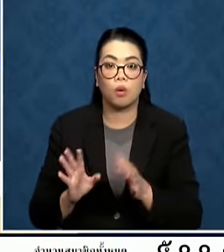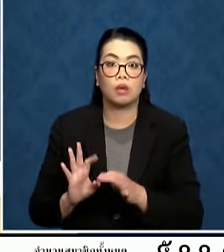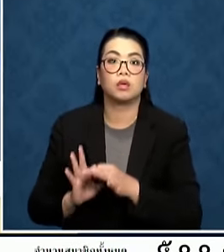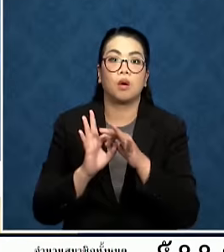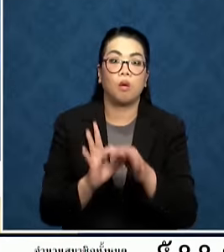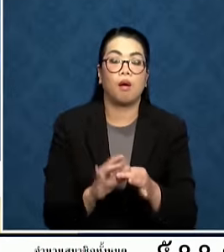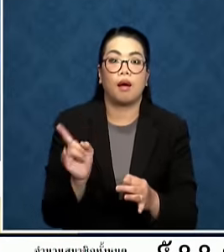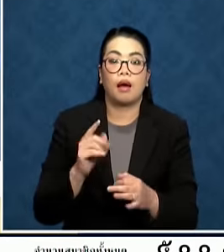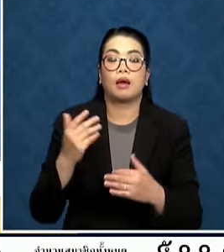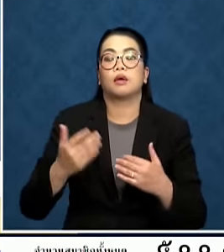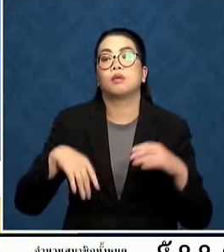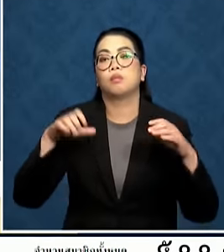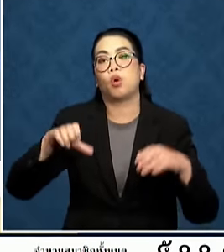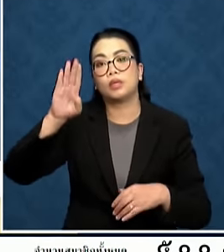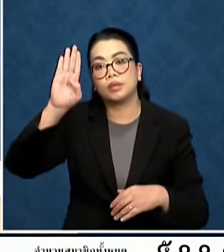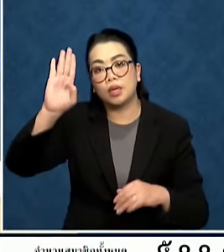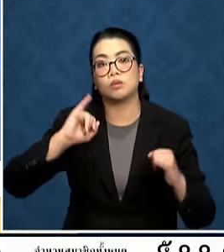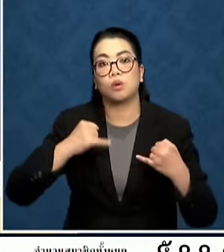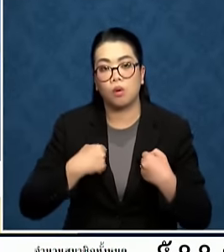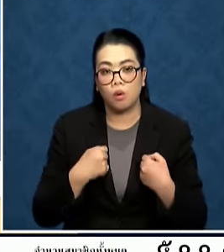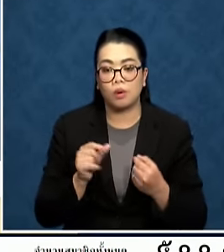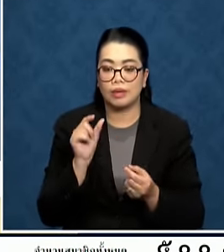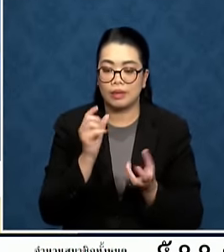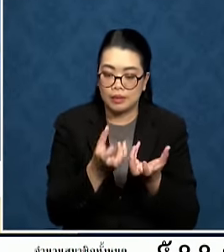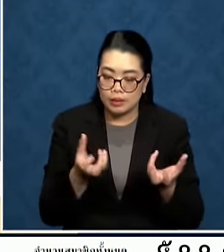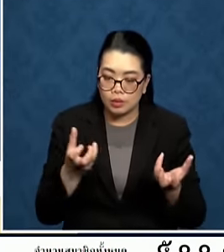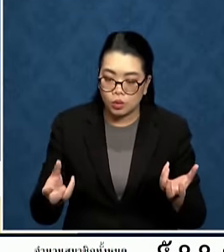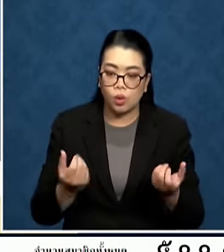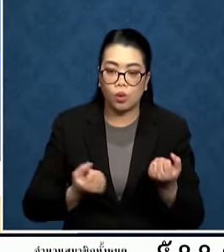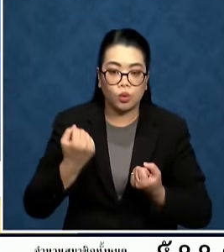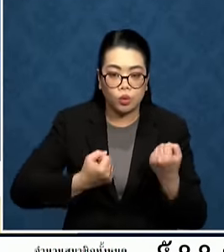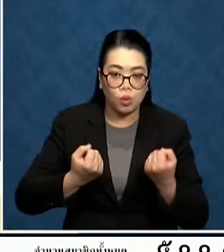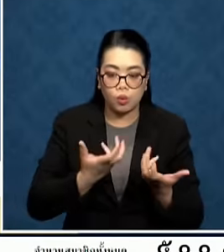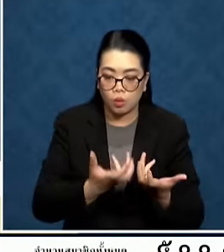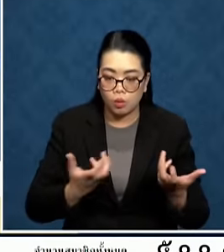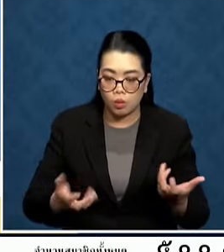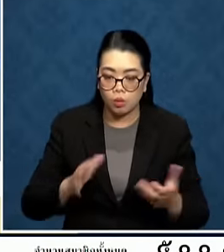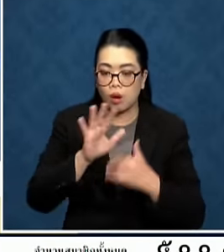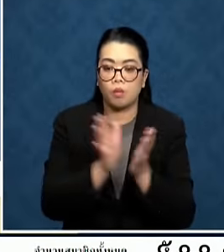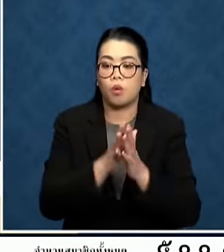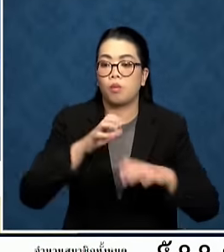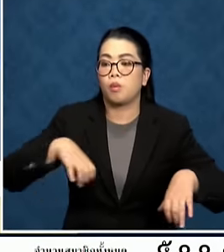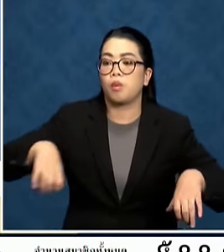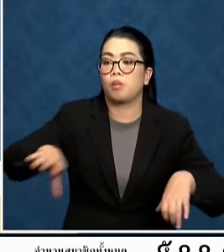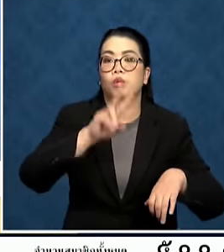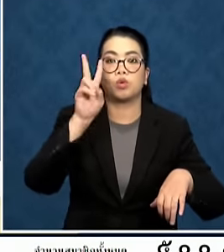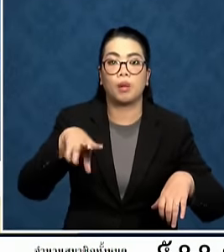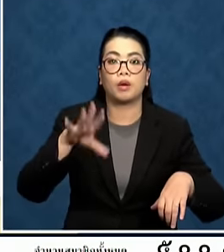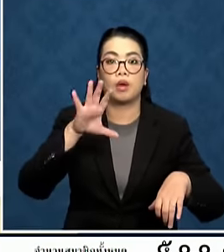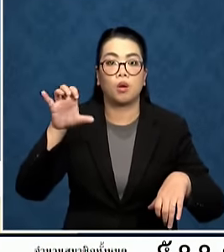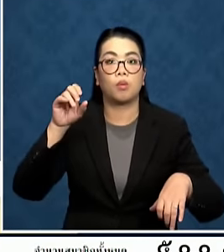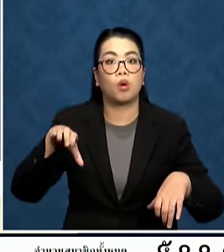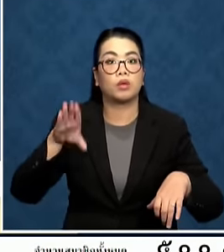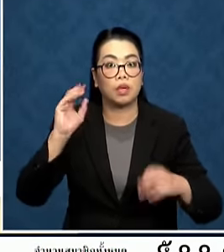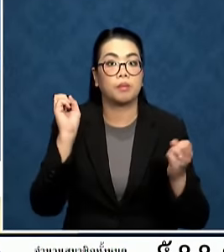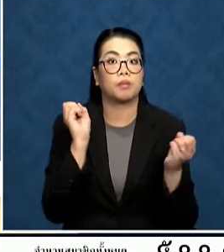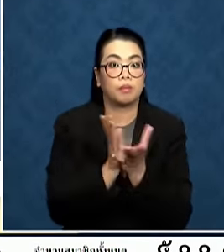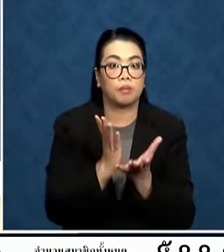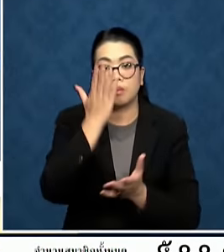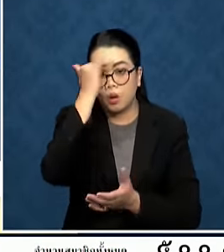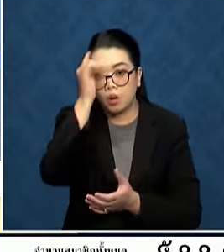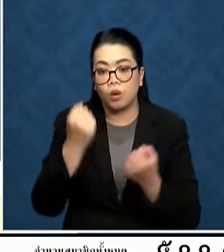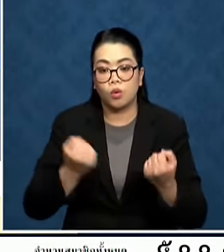คือกิจการทั้งผู้ผลิตชิ้นส่วนรถยนต์และอุตสาหกรรมเกี่ยวเนื่องอย่างน้อย 2,500กิจการครับทำไมถึงได้รับผลกระทบเยอะเพราะ